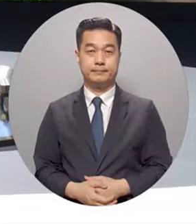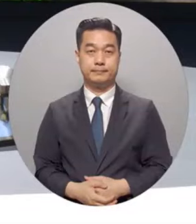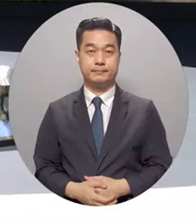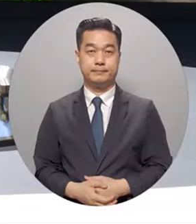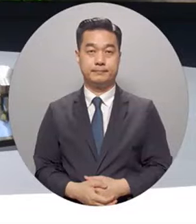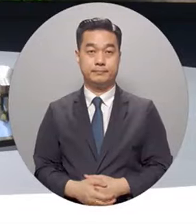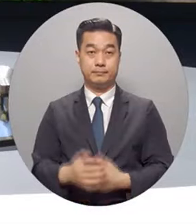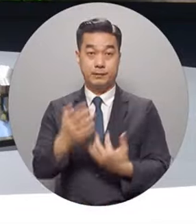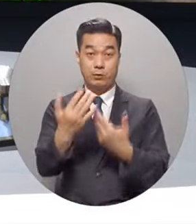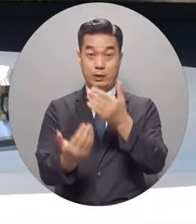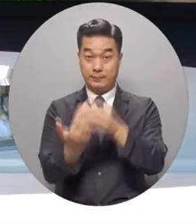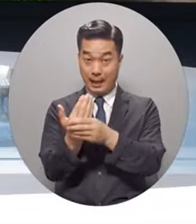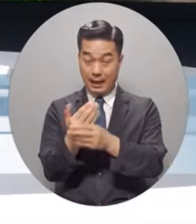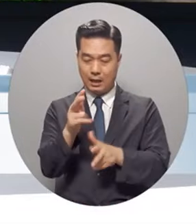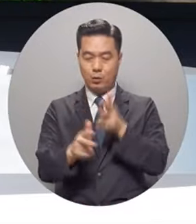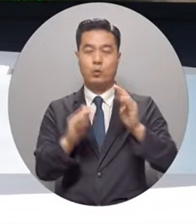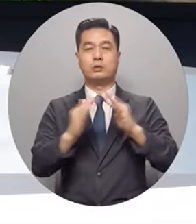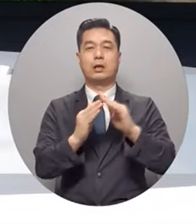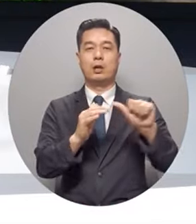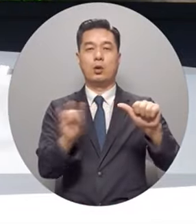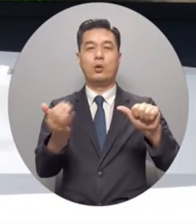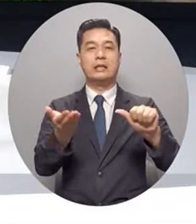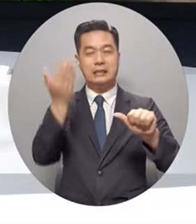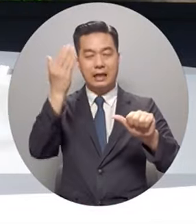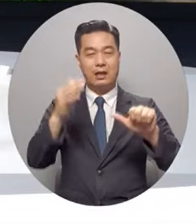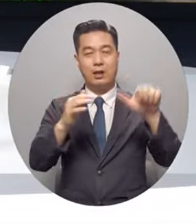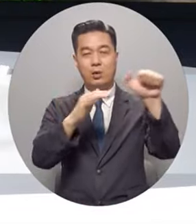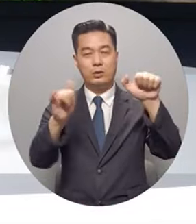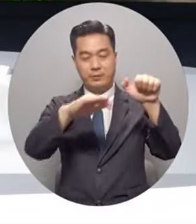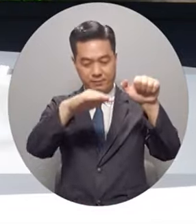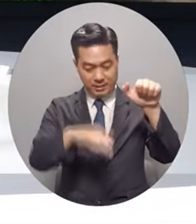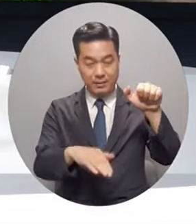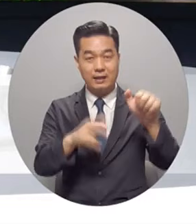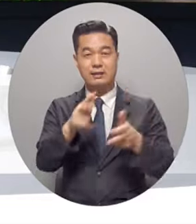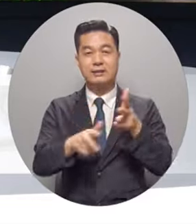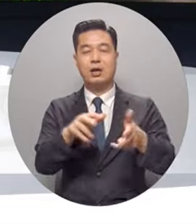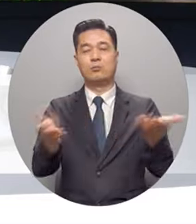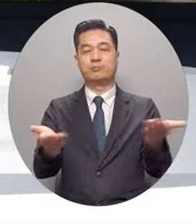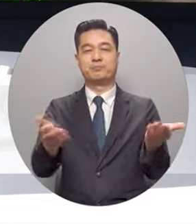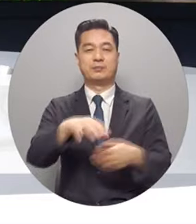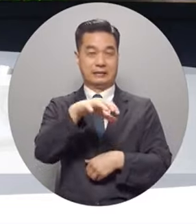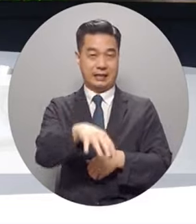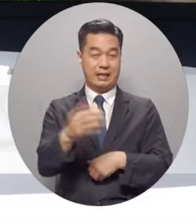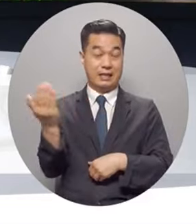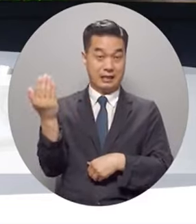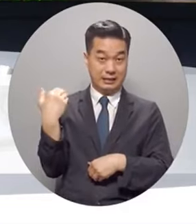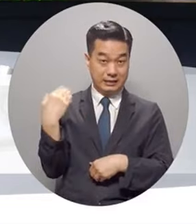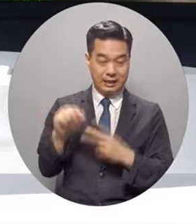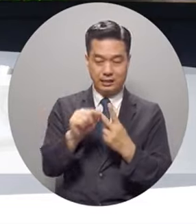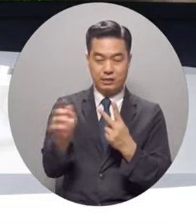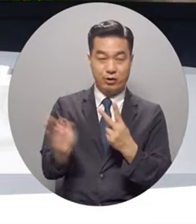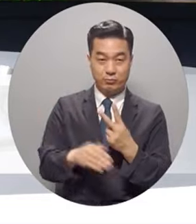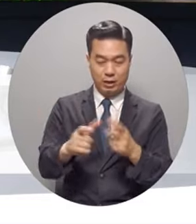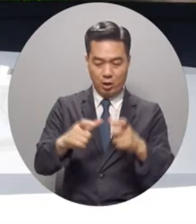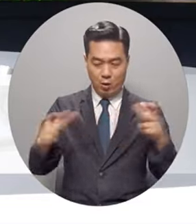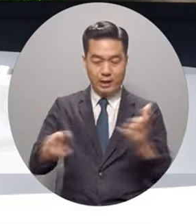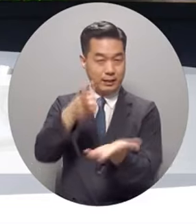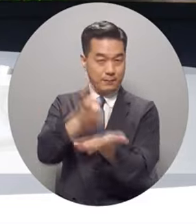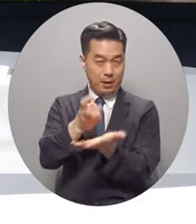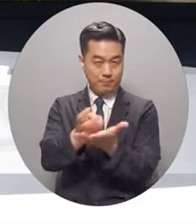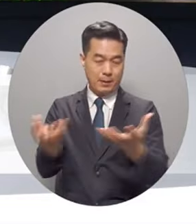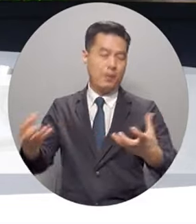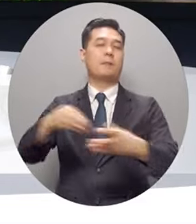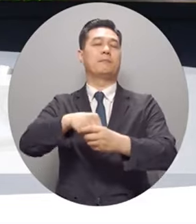화재가 발생한 공장은 5인 이상 50인 미만 사업장으로 지난 1월부터 확대 적용된 중대재해처벌법 대상